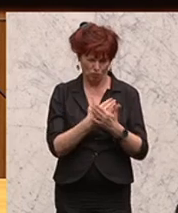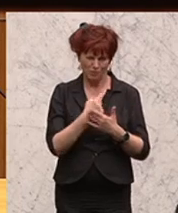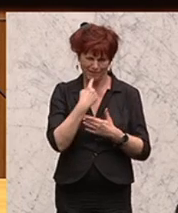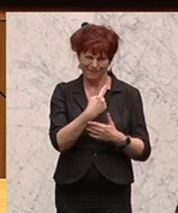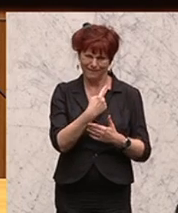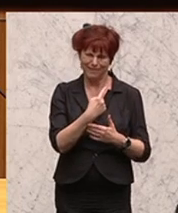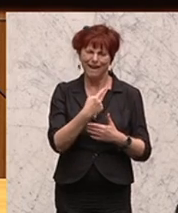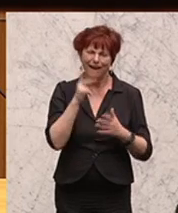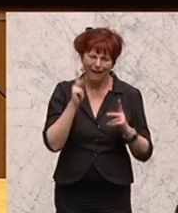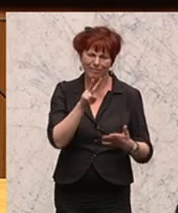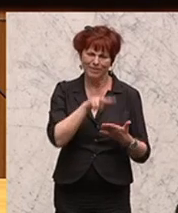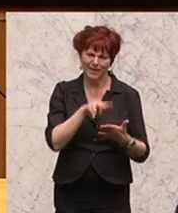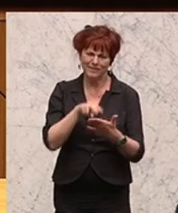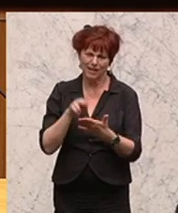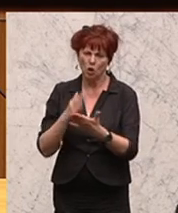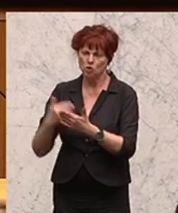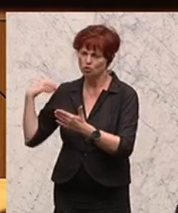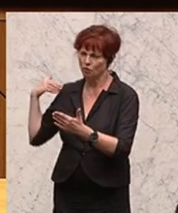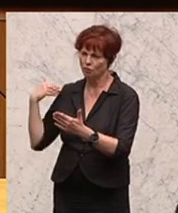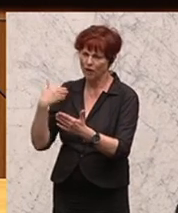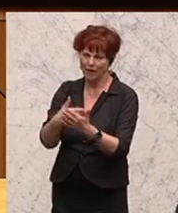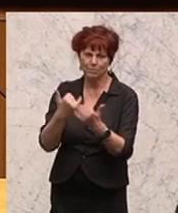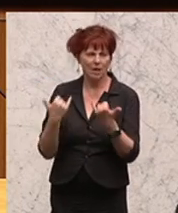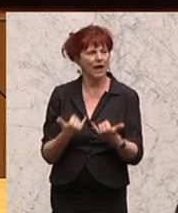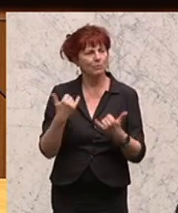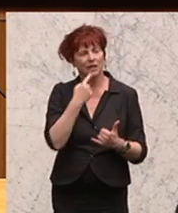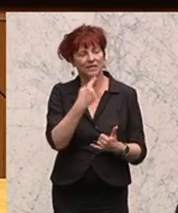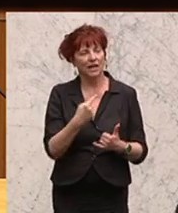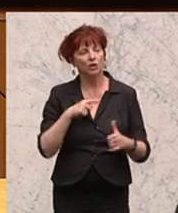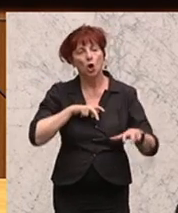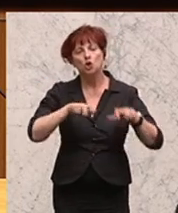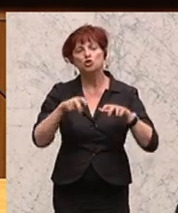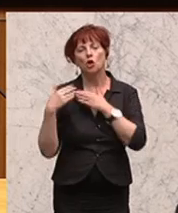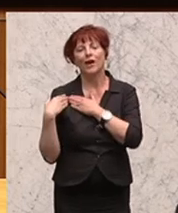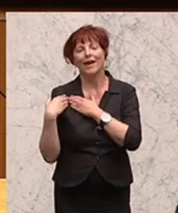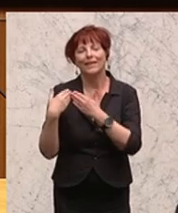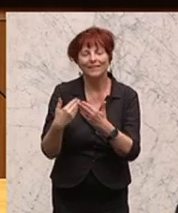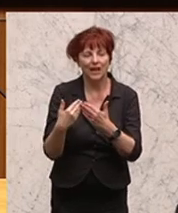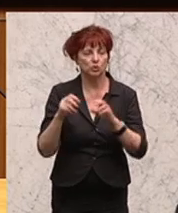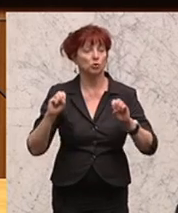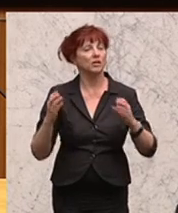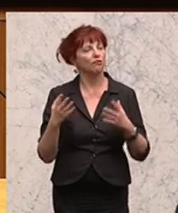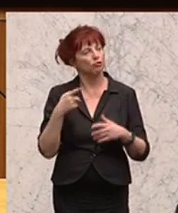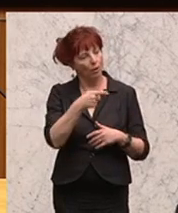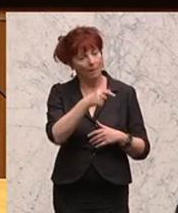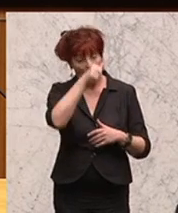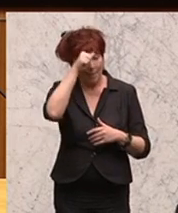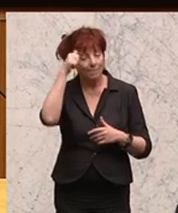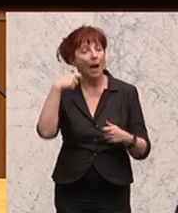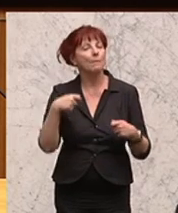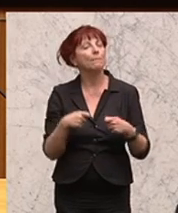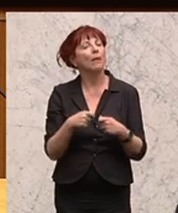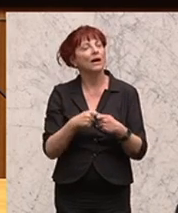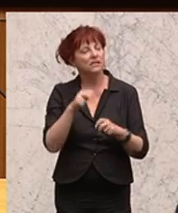Jahr ausdrücklich immer von einer Steuerentlastungsreform gesprochen. Einen solchen Namen verdient diese Reform natürlich nur dann, wenn